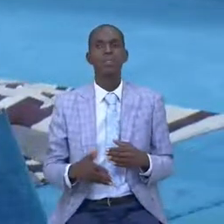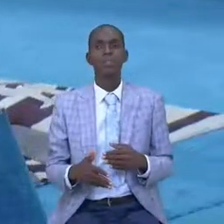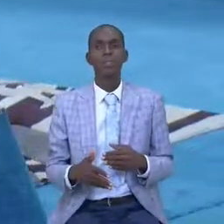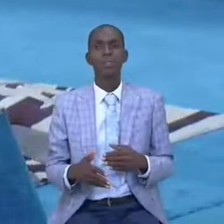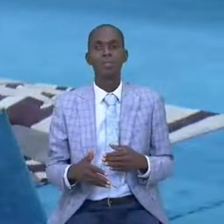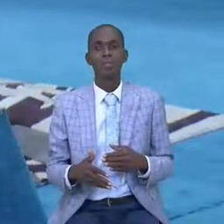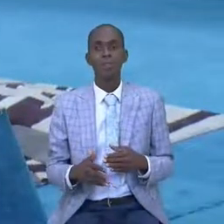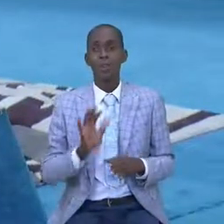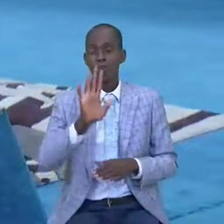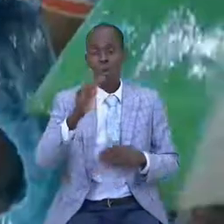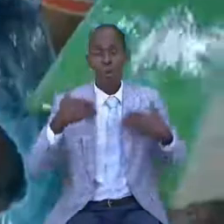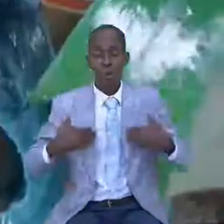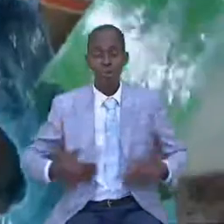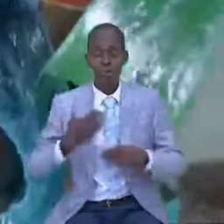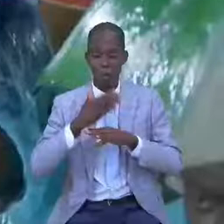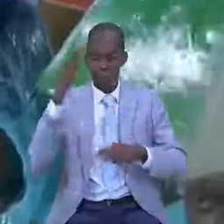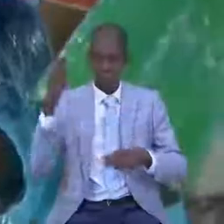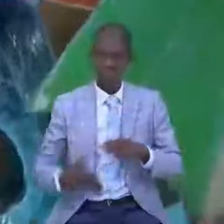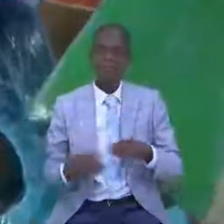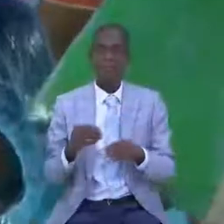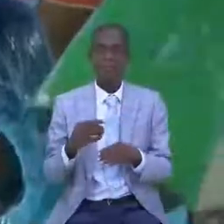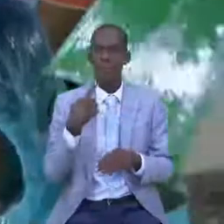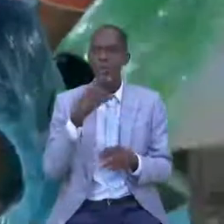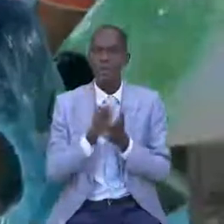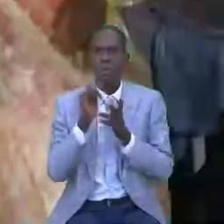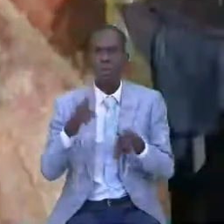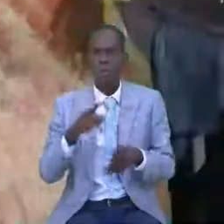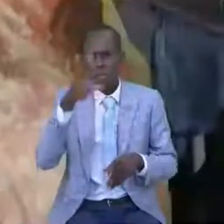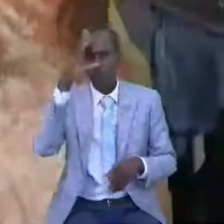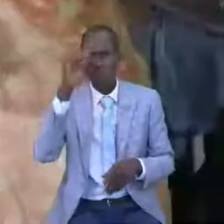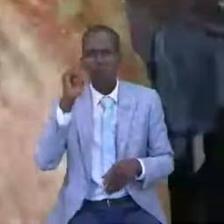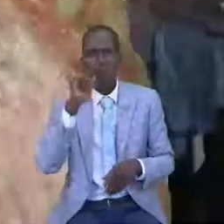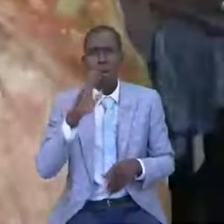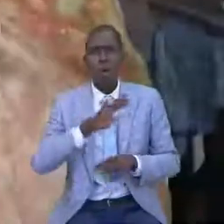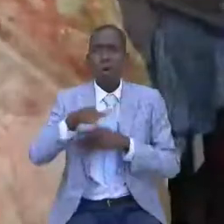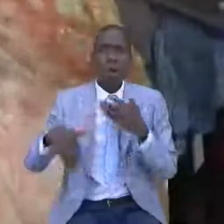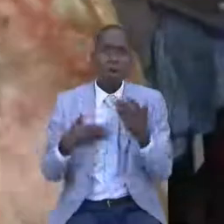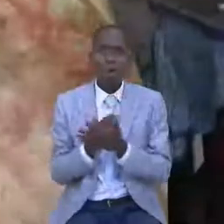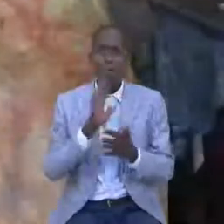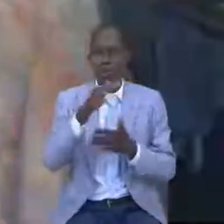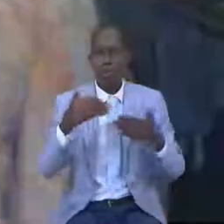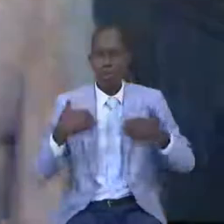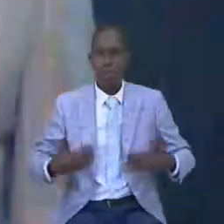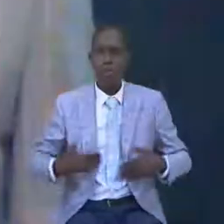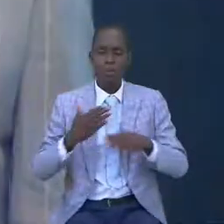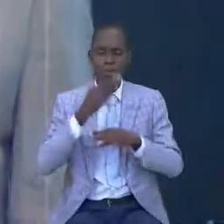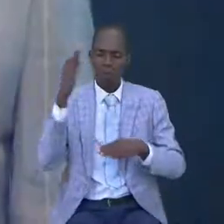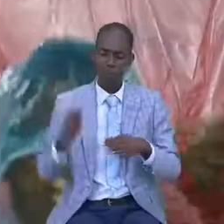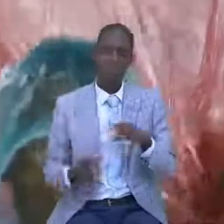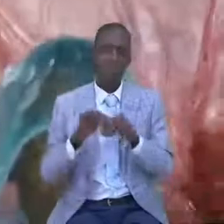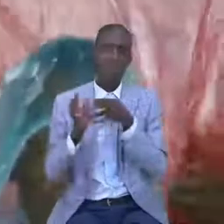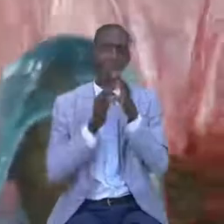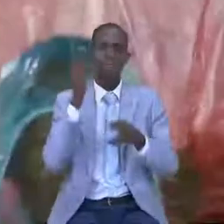menuisier, parce que tout son corps est en bon état, est en état entier. Où est la personne? Ton corps est en